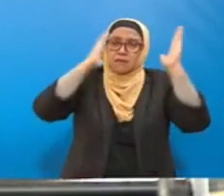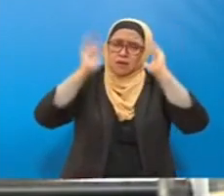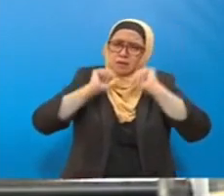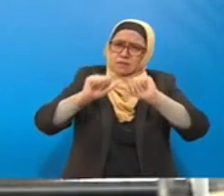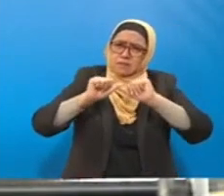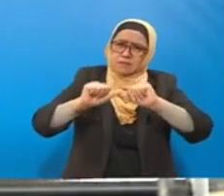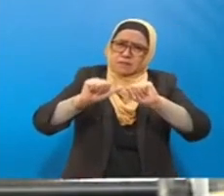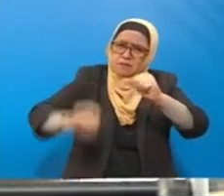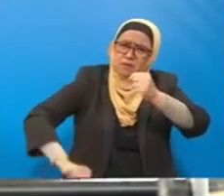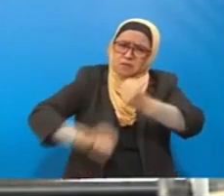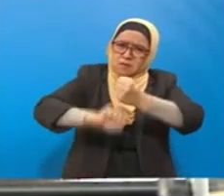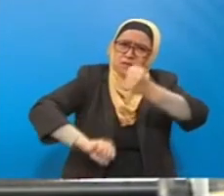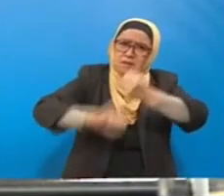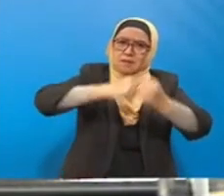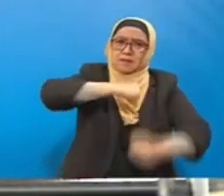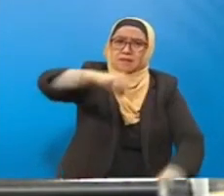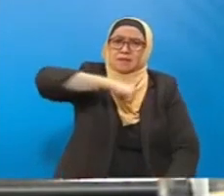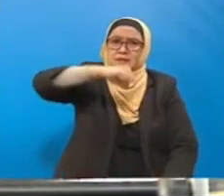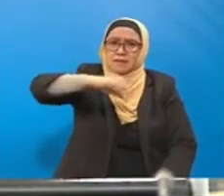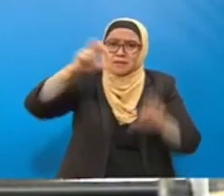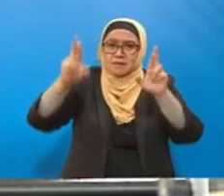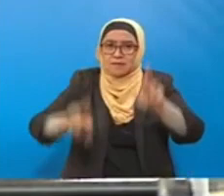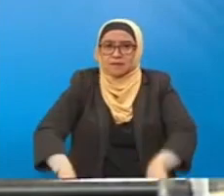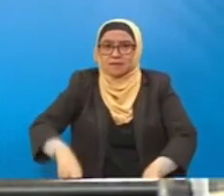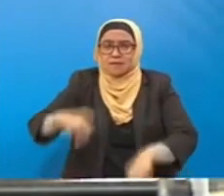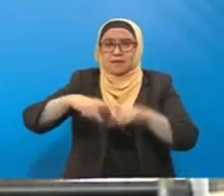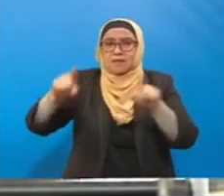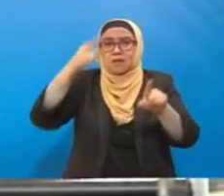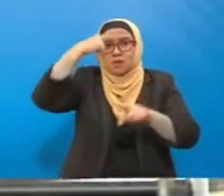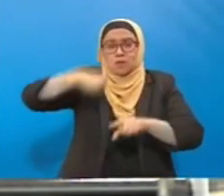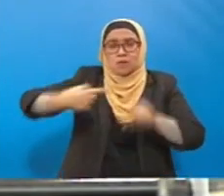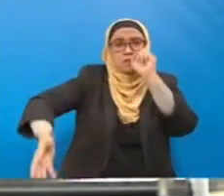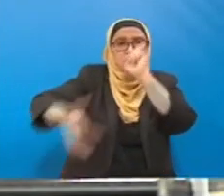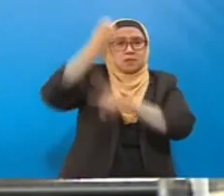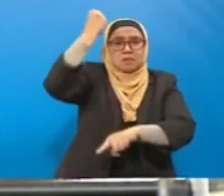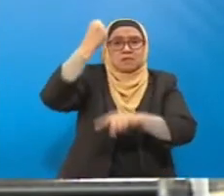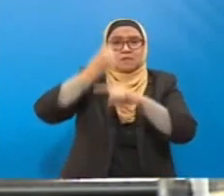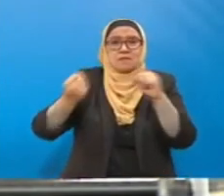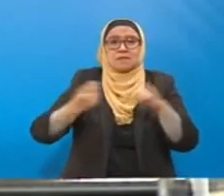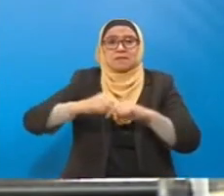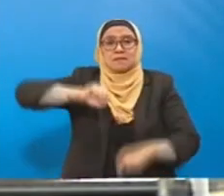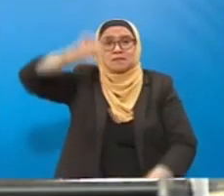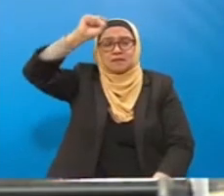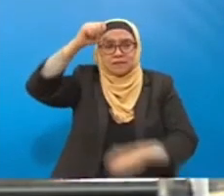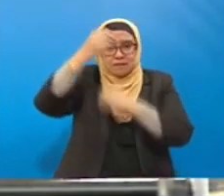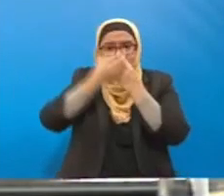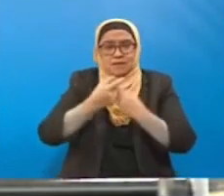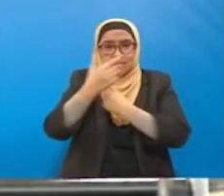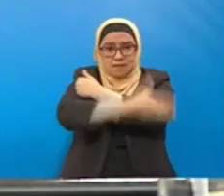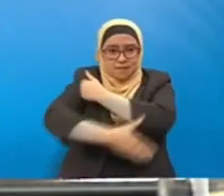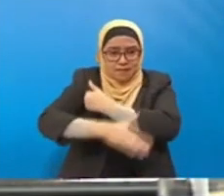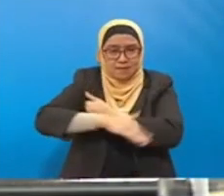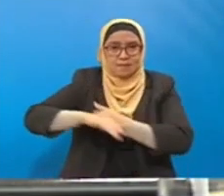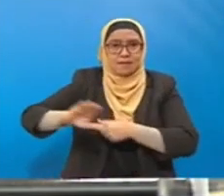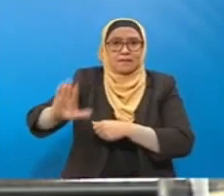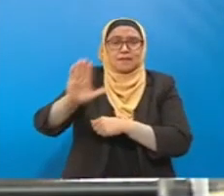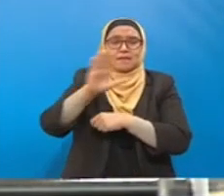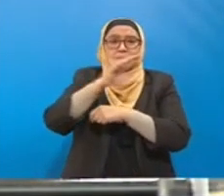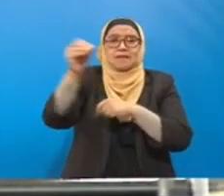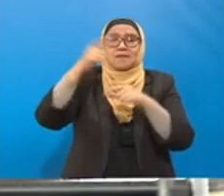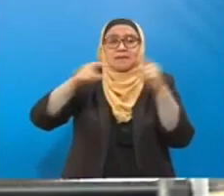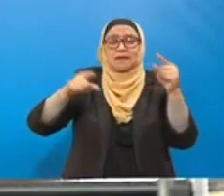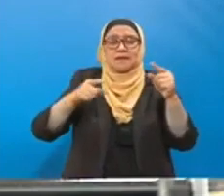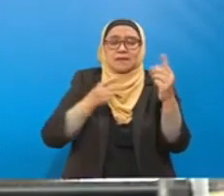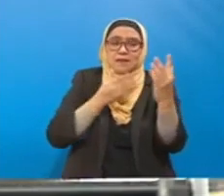demi mencapai kemerdekaan tanah air mereka melalui pelbagai usaha di peringkat nasional serantau Hai